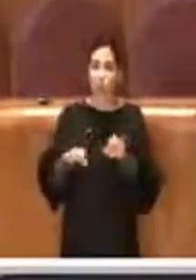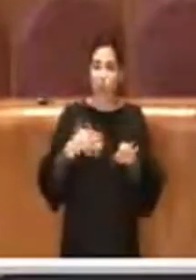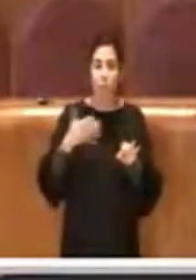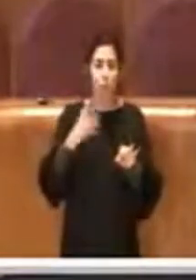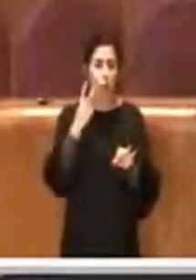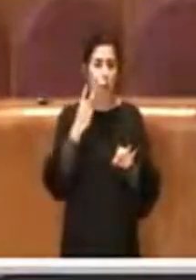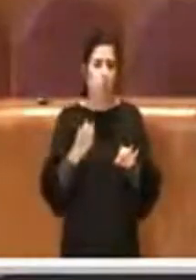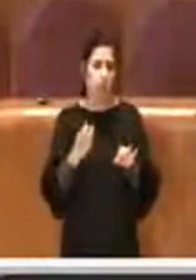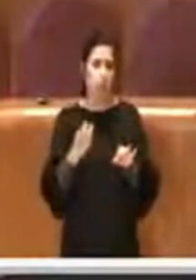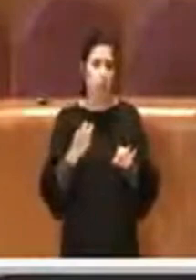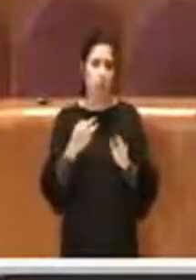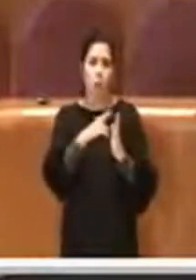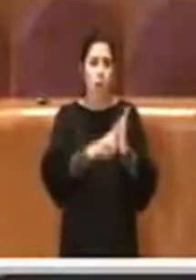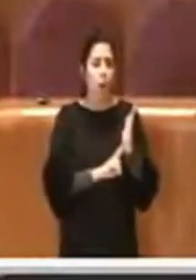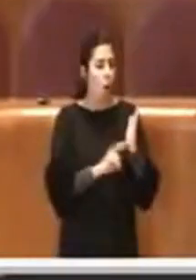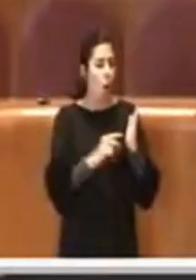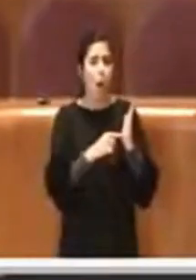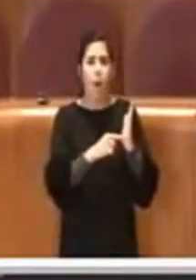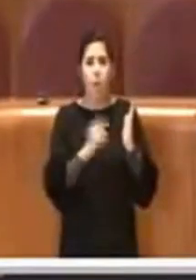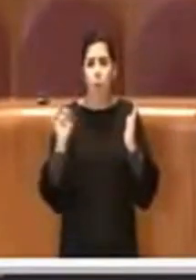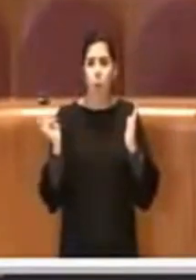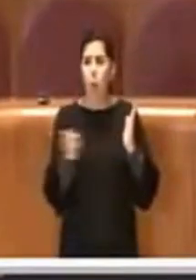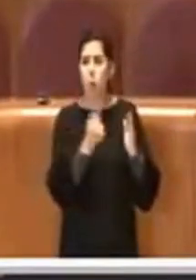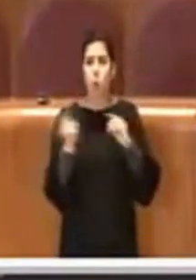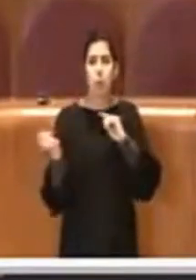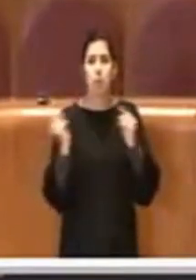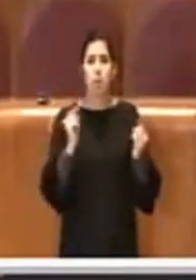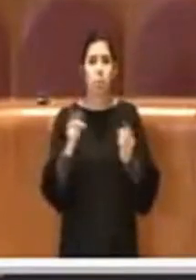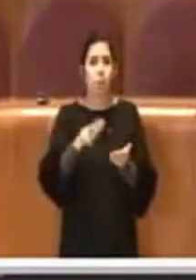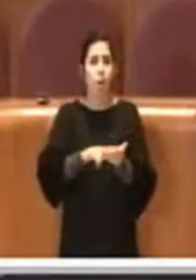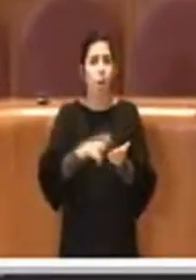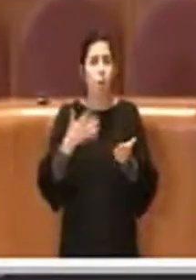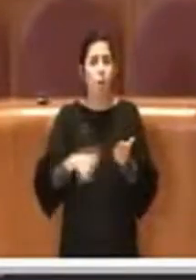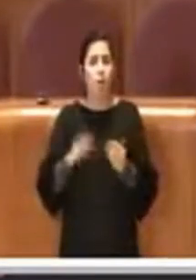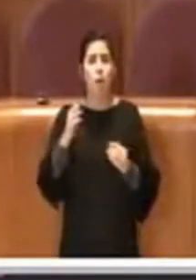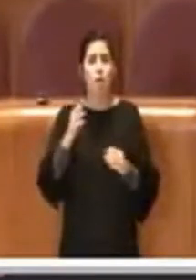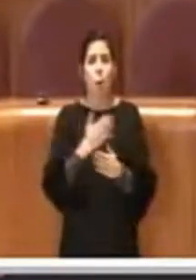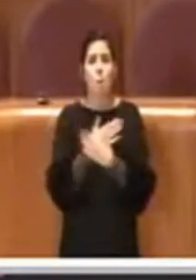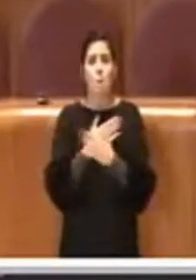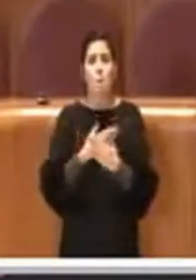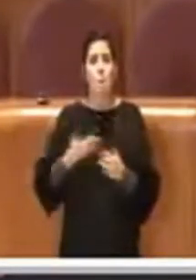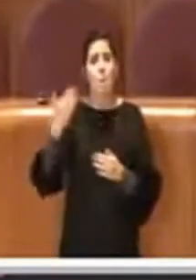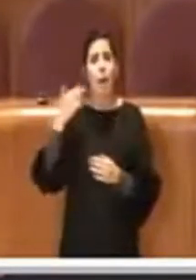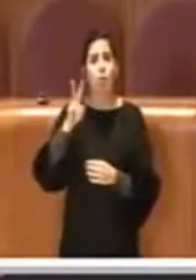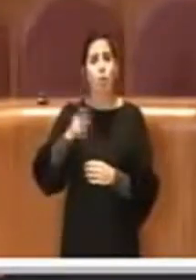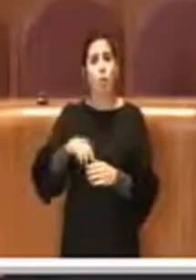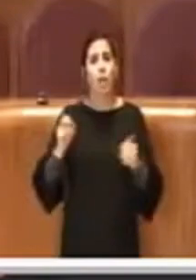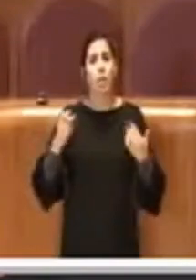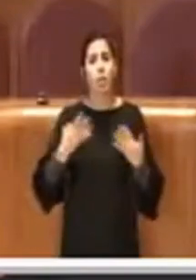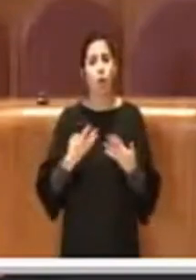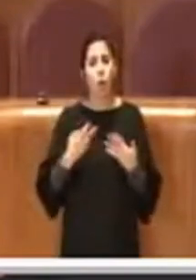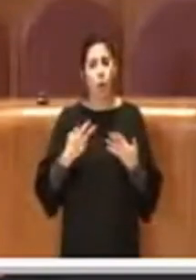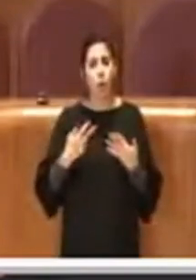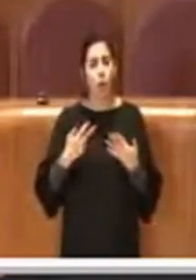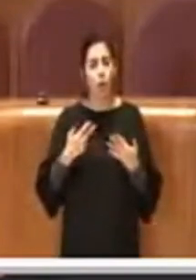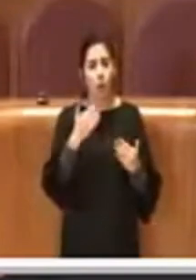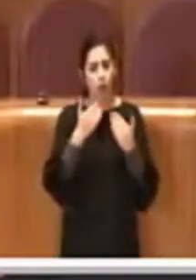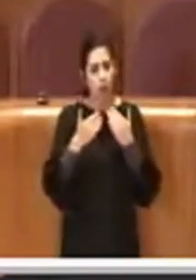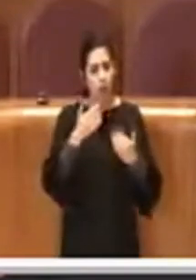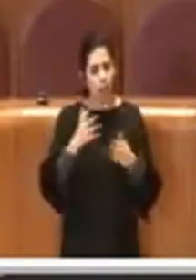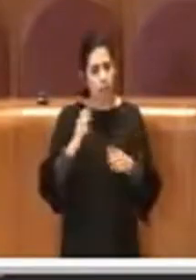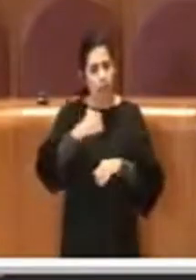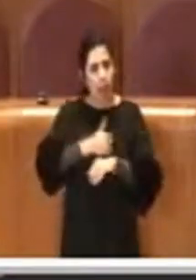dal regolamento che tutti abbiamo discusso e approvato a maggio del 2018 in Assemblea Capitolina, dove sono previste tutta una serie